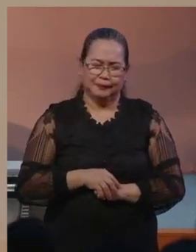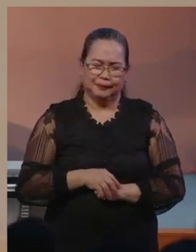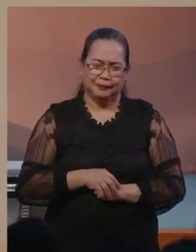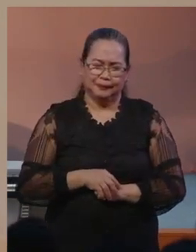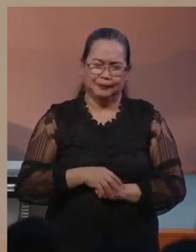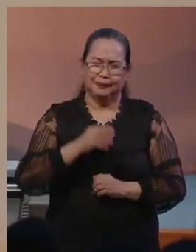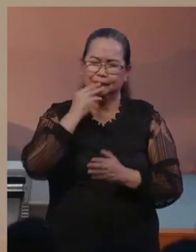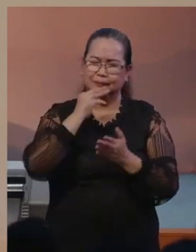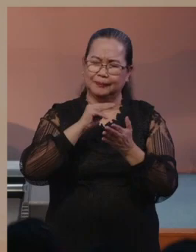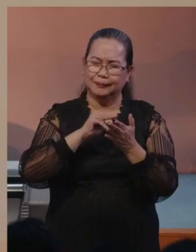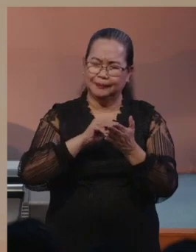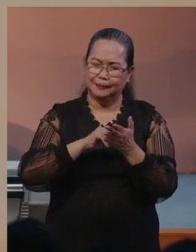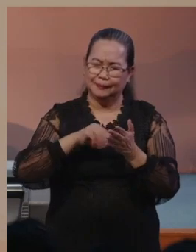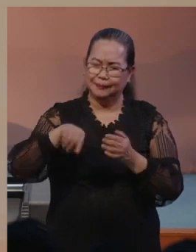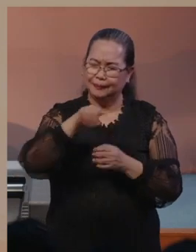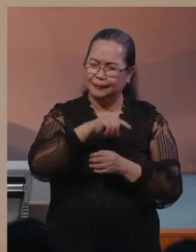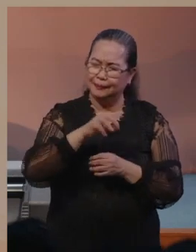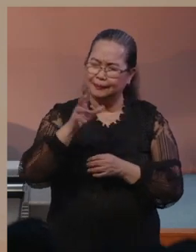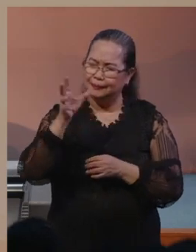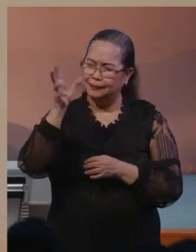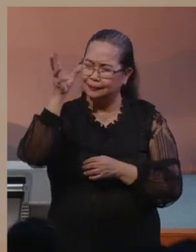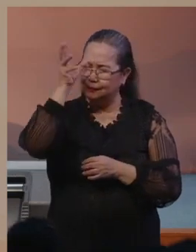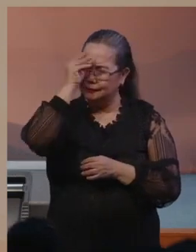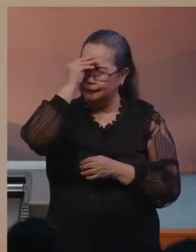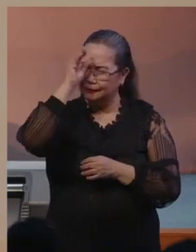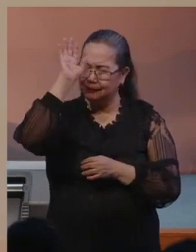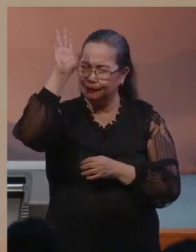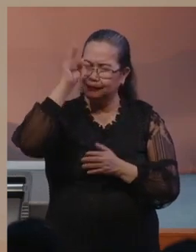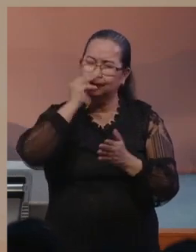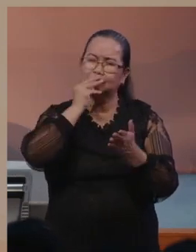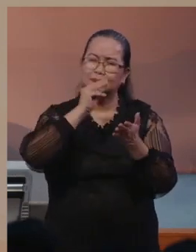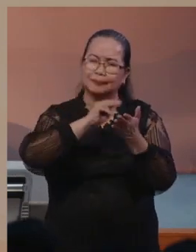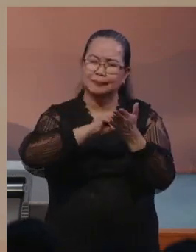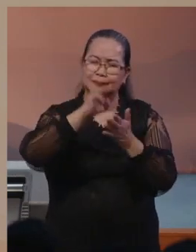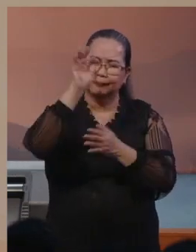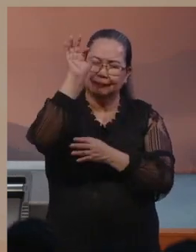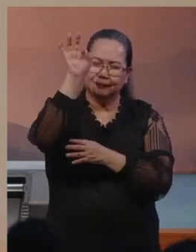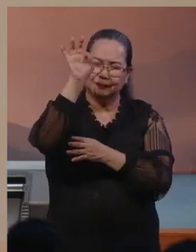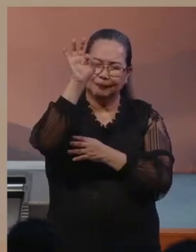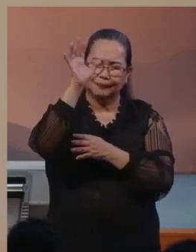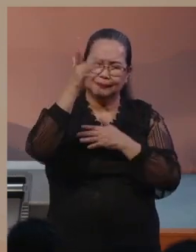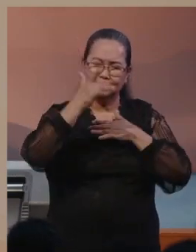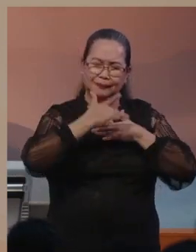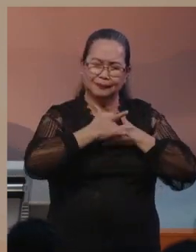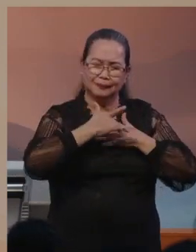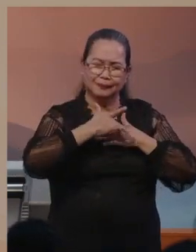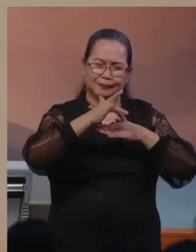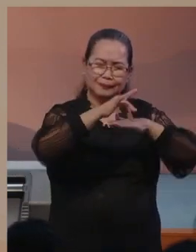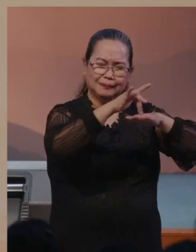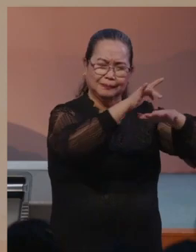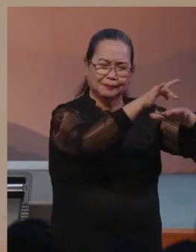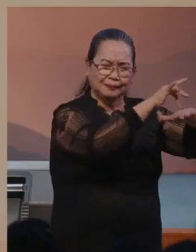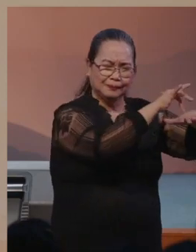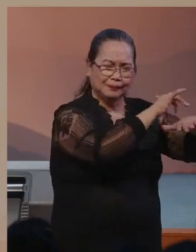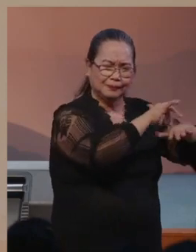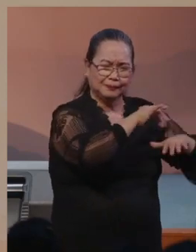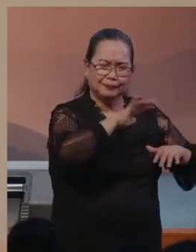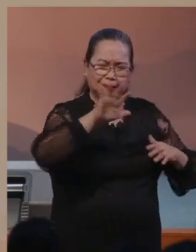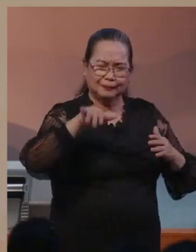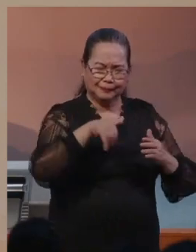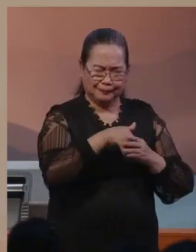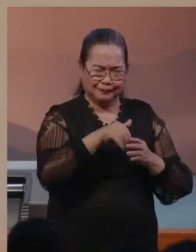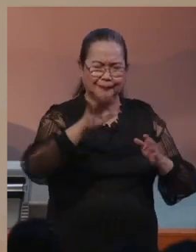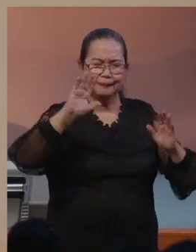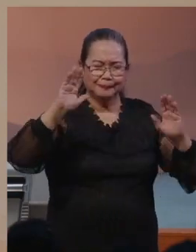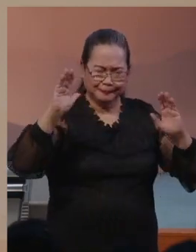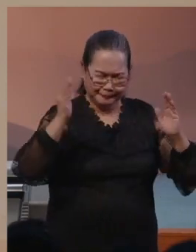sa mensaheng ito na aming narinig mula sa inyong salita. Nangungusap ito sa amin, Panginoon, sapagkat kaming lahat ay parang katulad